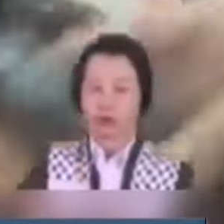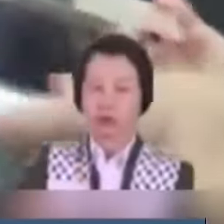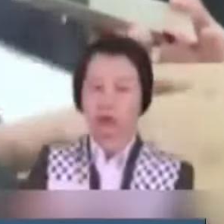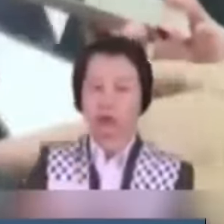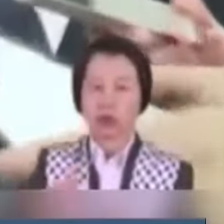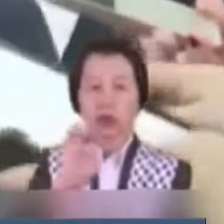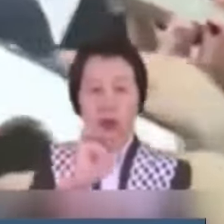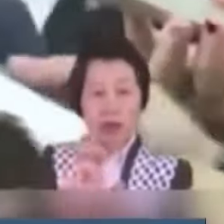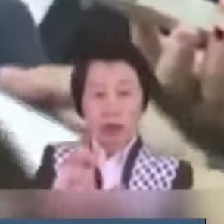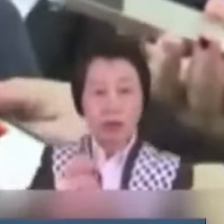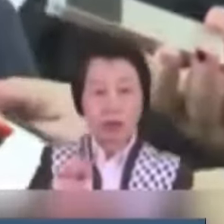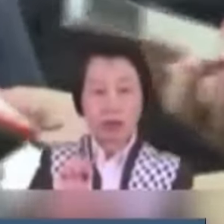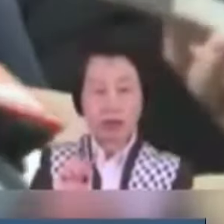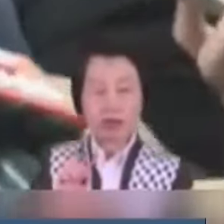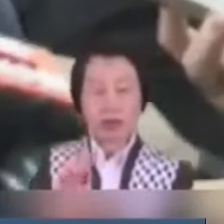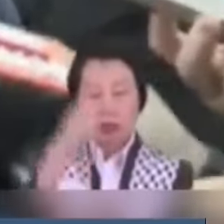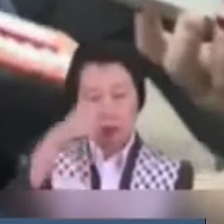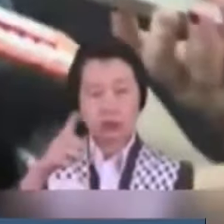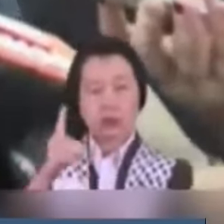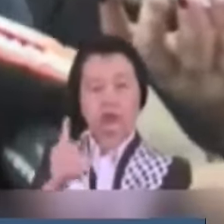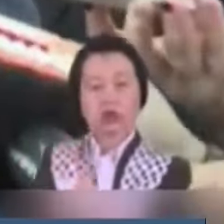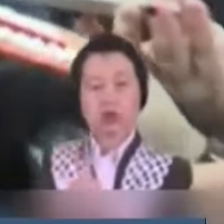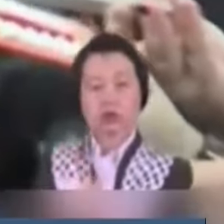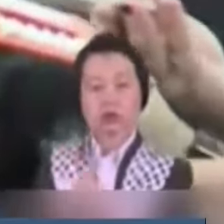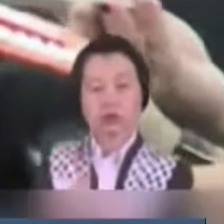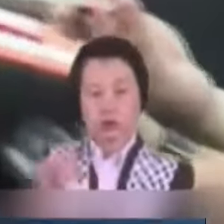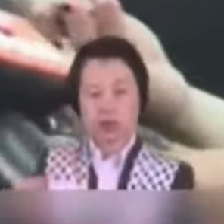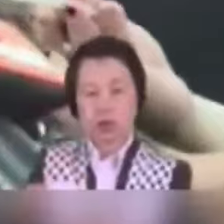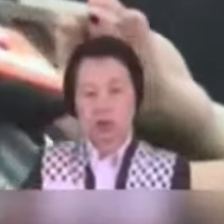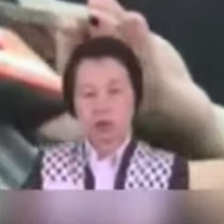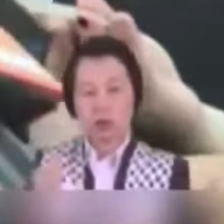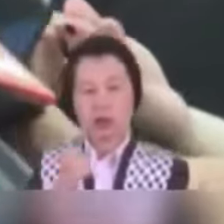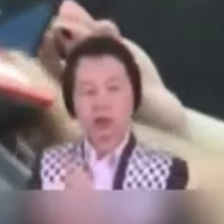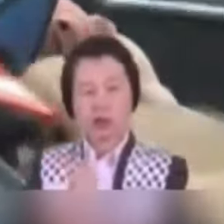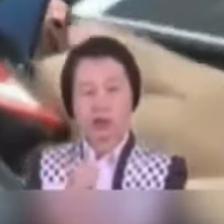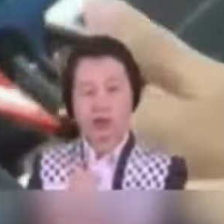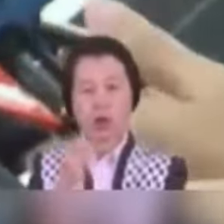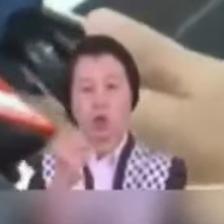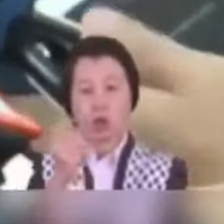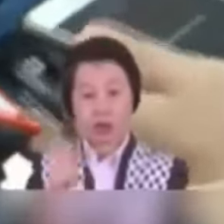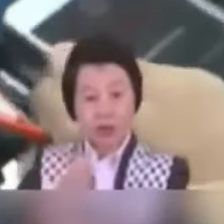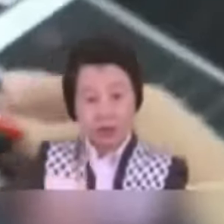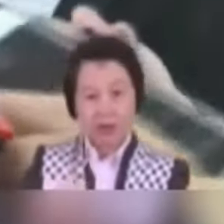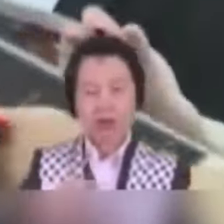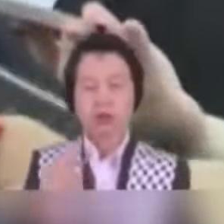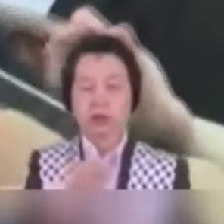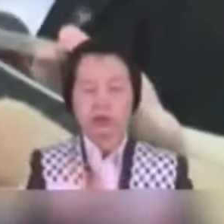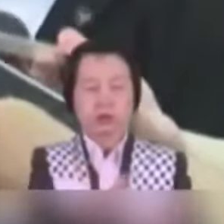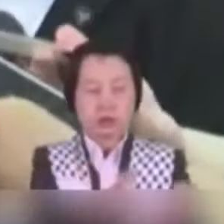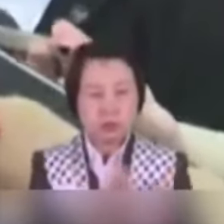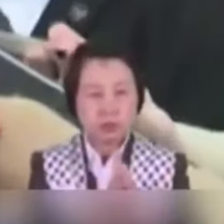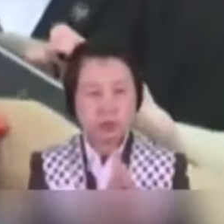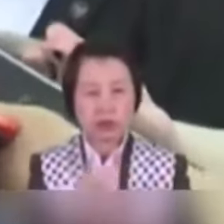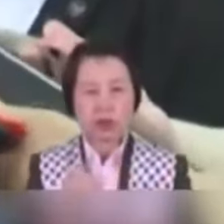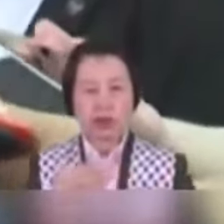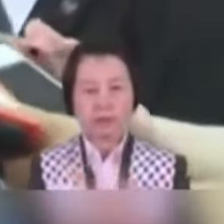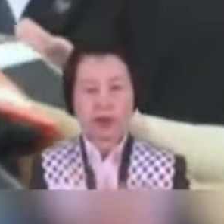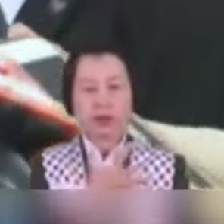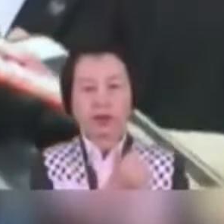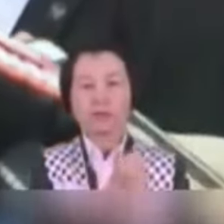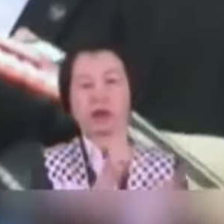lukum di perund keensi pusatenangnya pemesai perubatas gawak kena hari pemisi besai